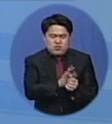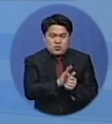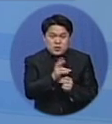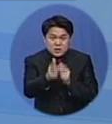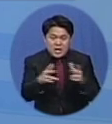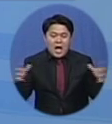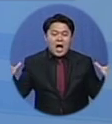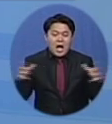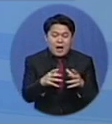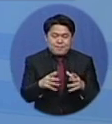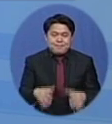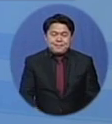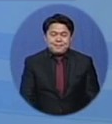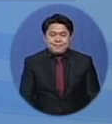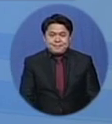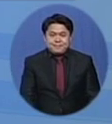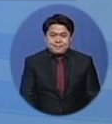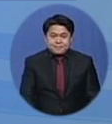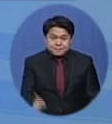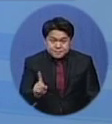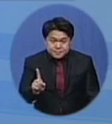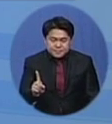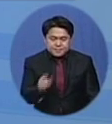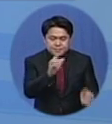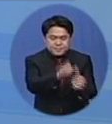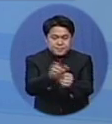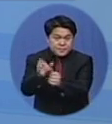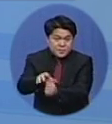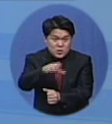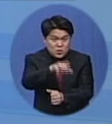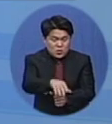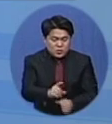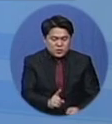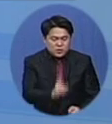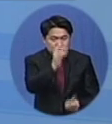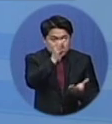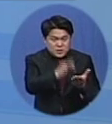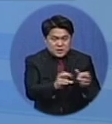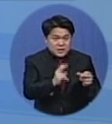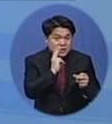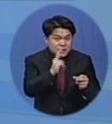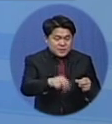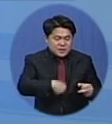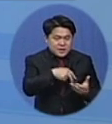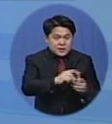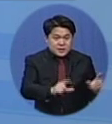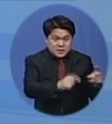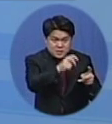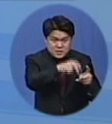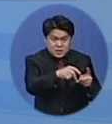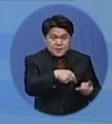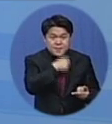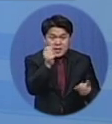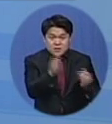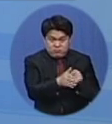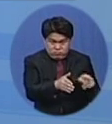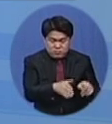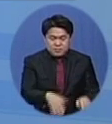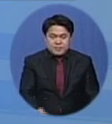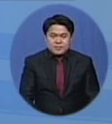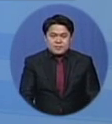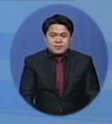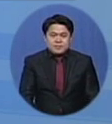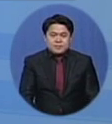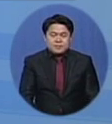사업을 통합 운영합니다. 천안시는 위탁기관으로 충남 중증장애인 자립생활센터가 선정됐다고 말했습니다.